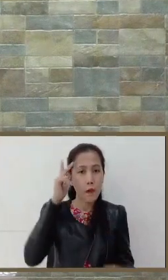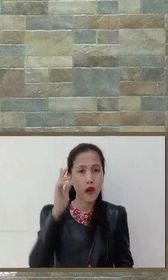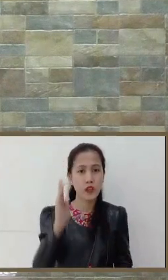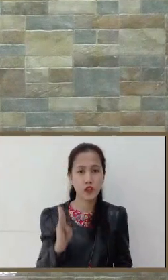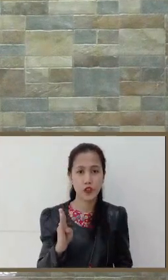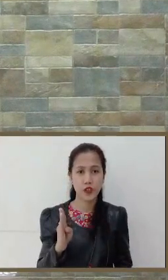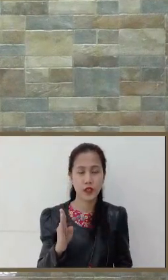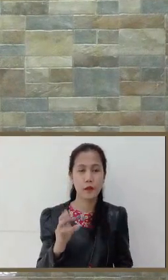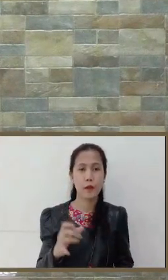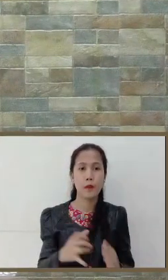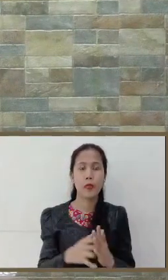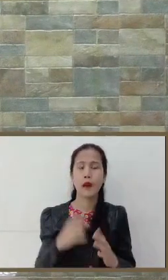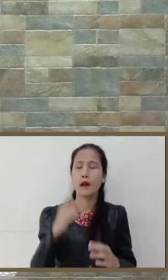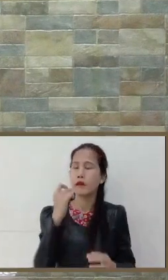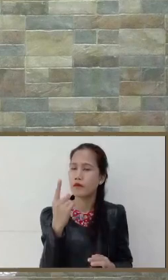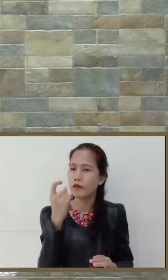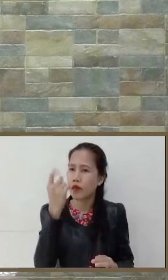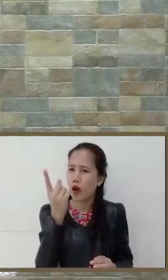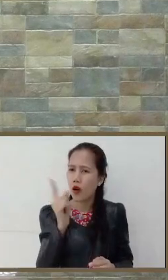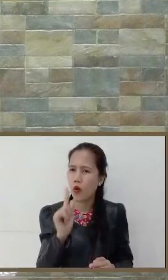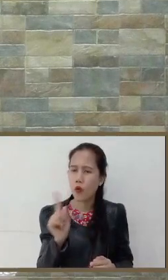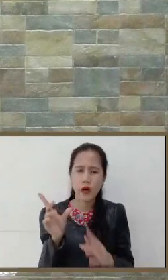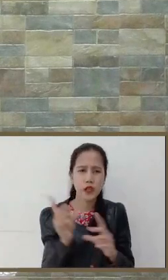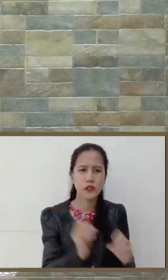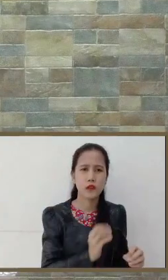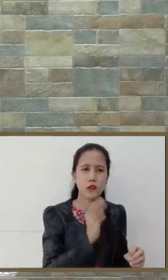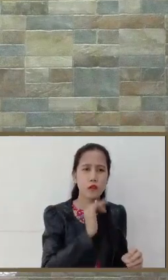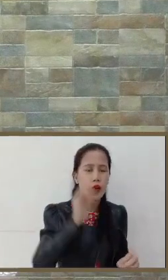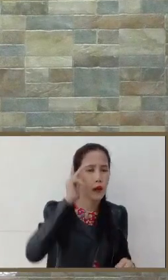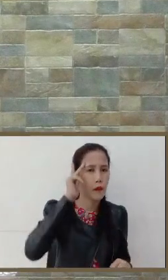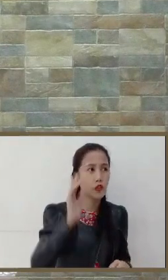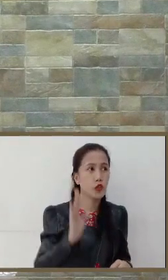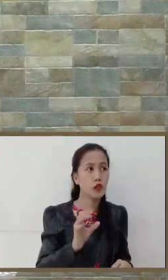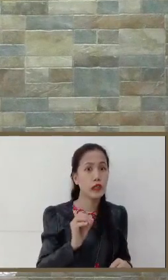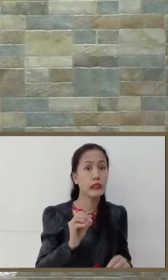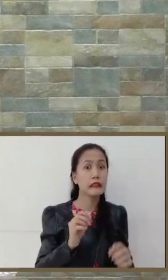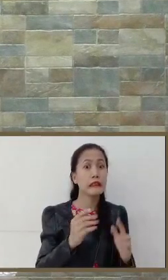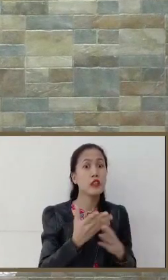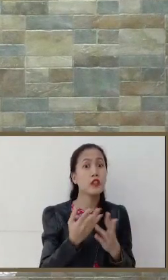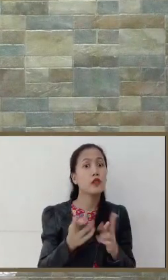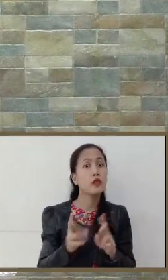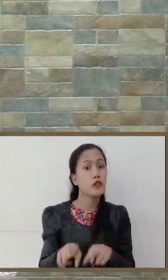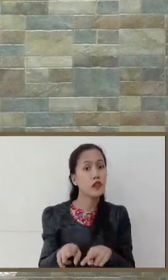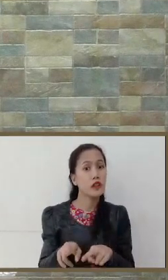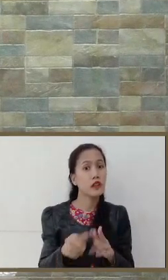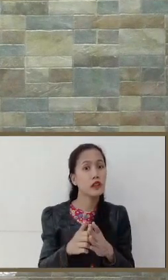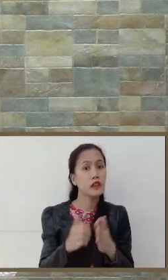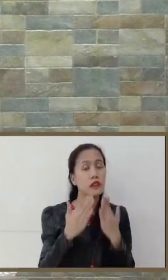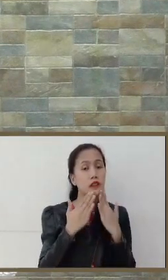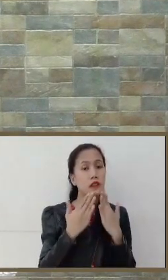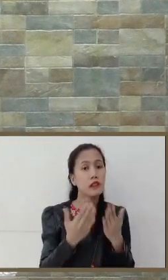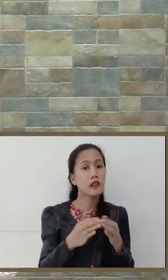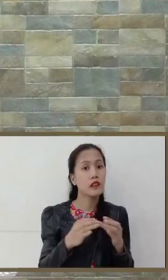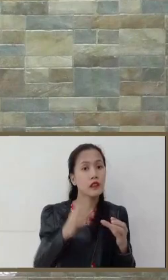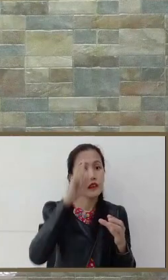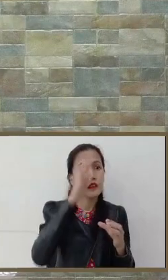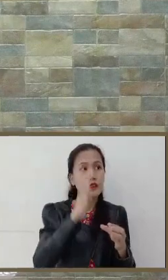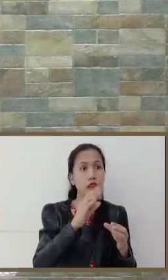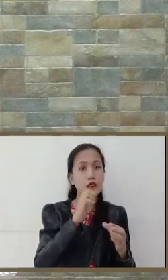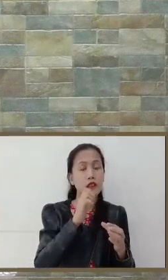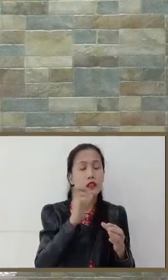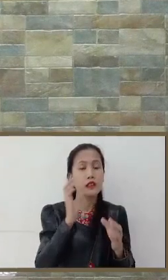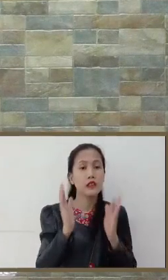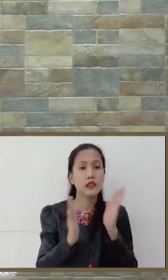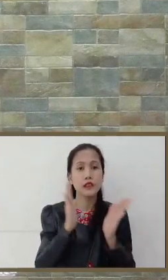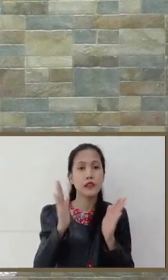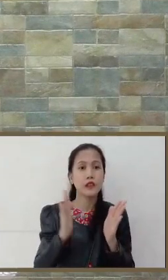Na-appreciate niya po ang ginagawa ng pastor. At bunga po ako noon. Mga kapatid, pasalamat tayo na mayroon tayong pastor na hindi naglilingkod sa tao, kundi